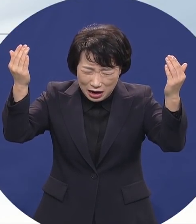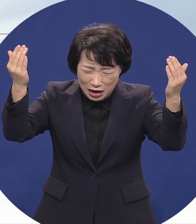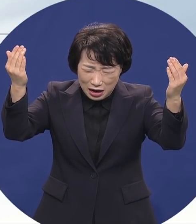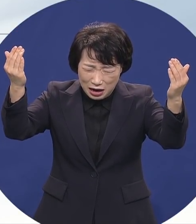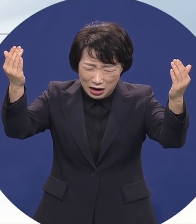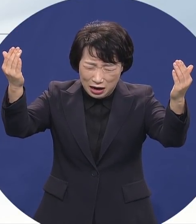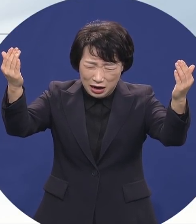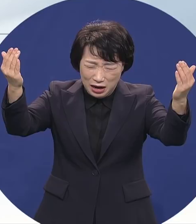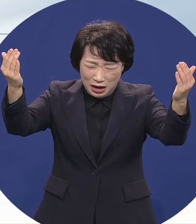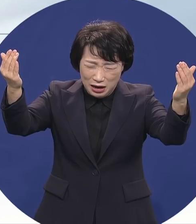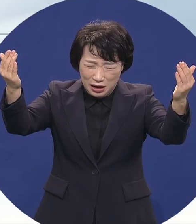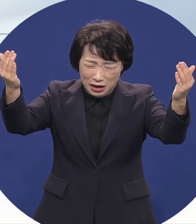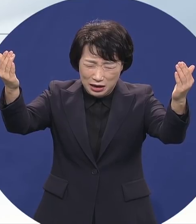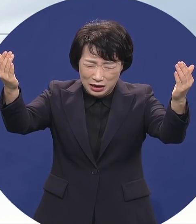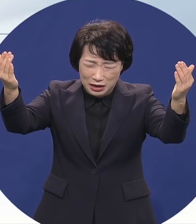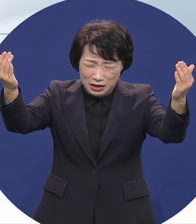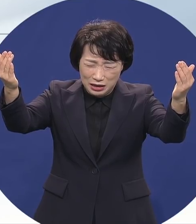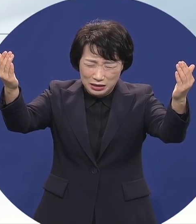주여.